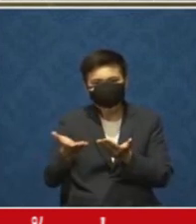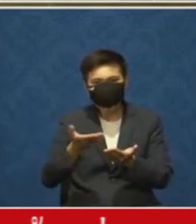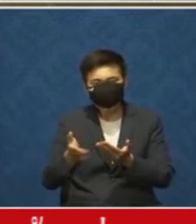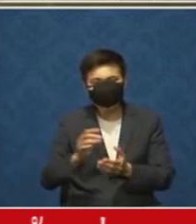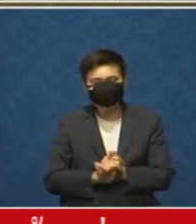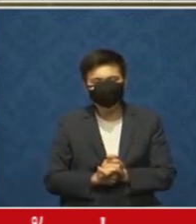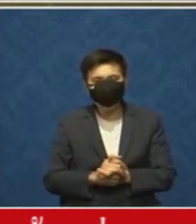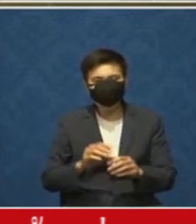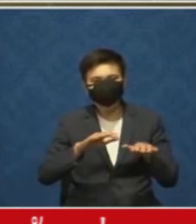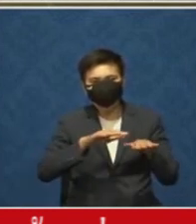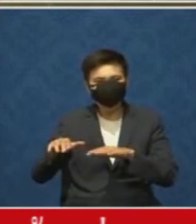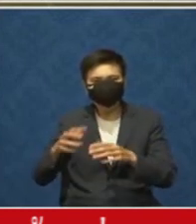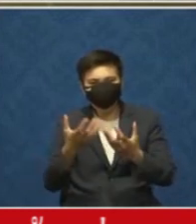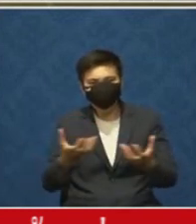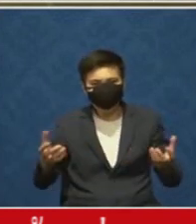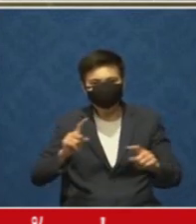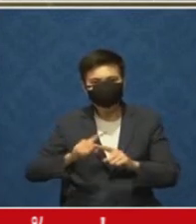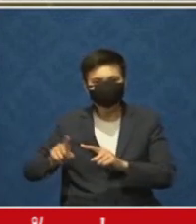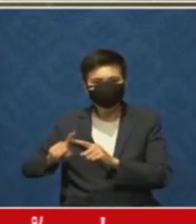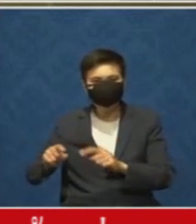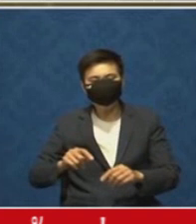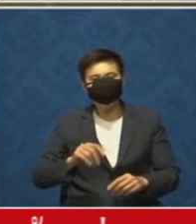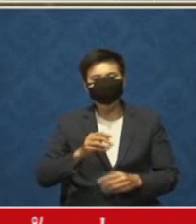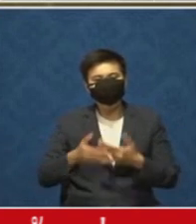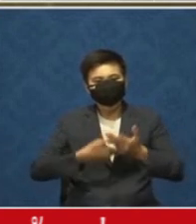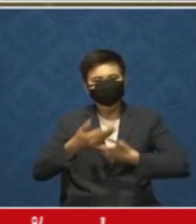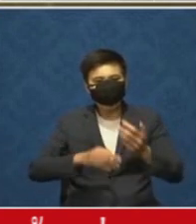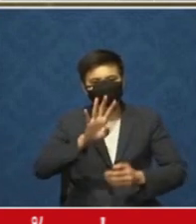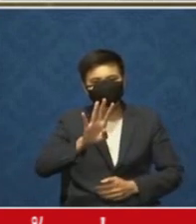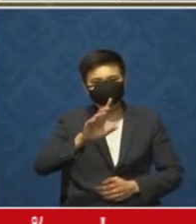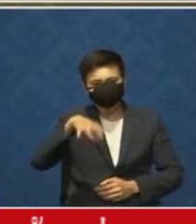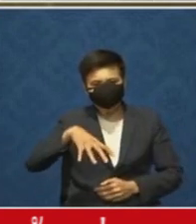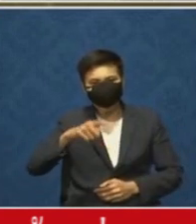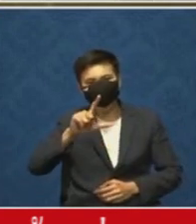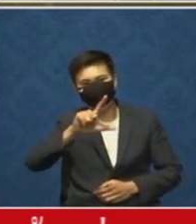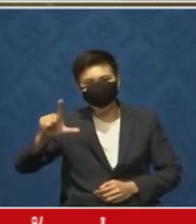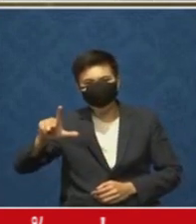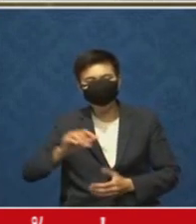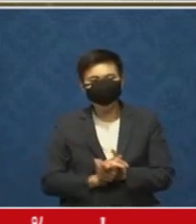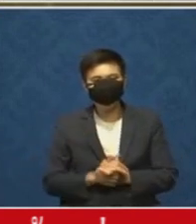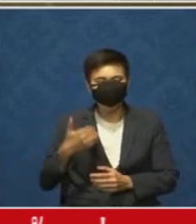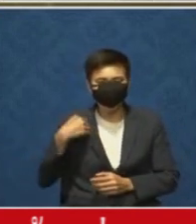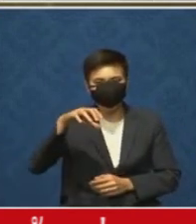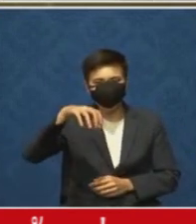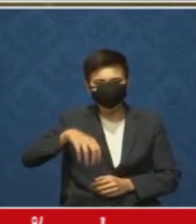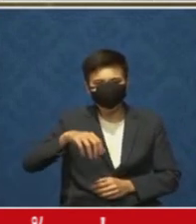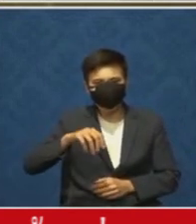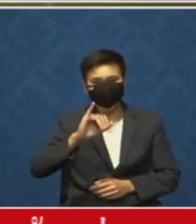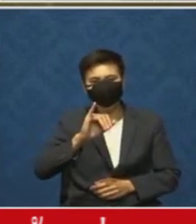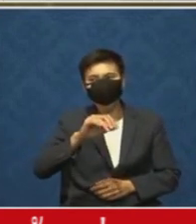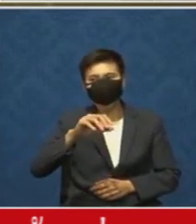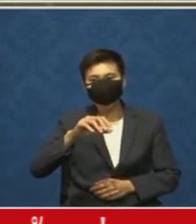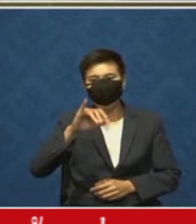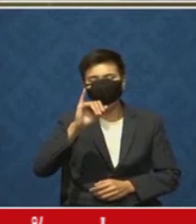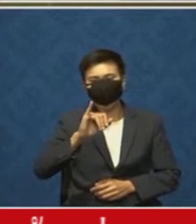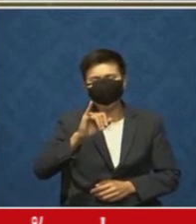อื่นๆราคา 4,000 ล้านบริษัทที่2ก็คือบริษัท IAI จากประเทศอิสราเอล